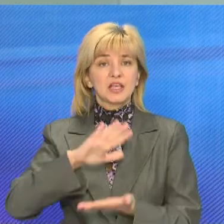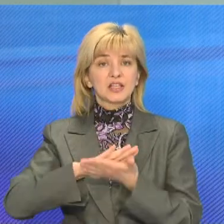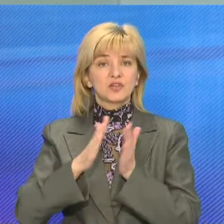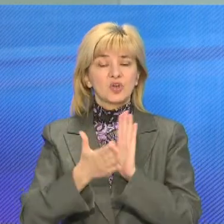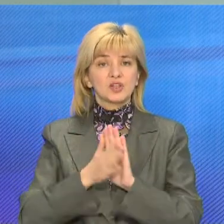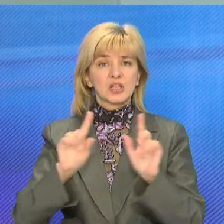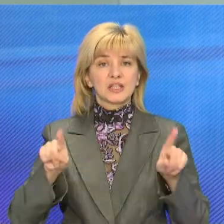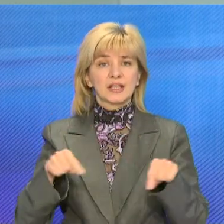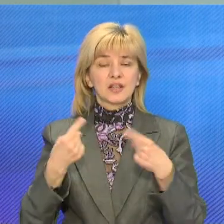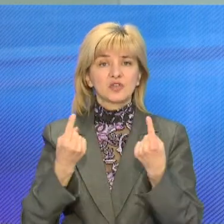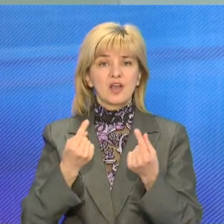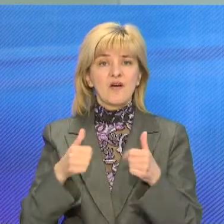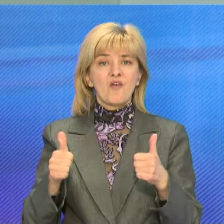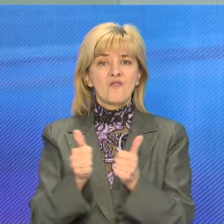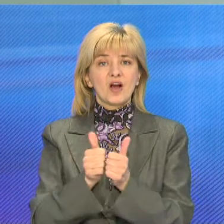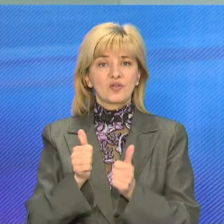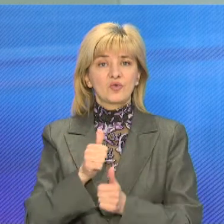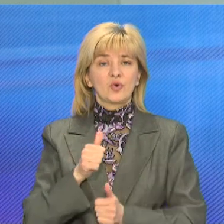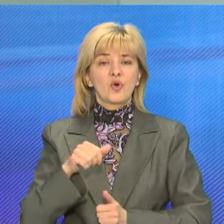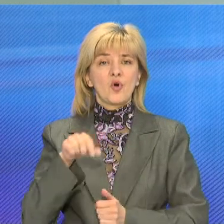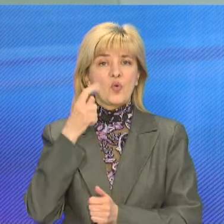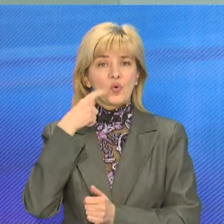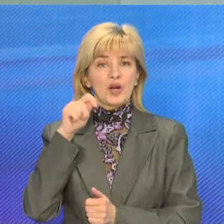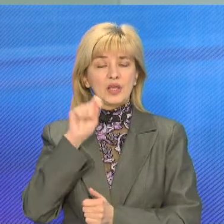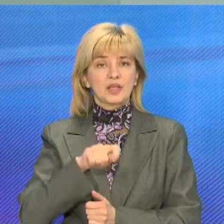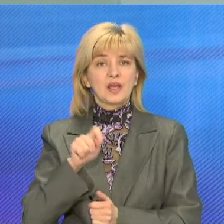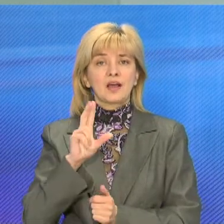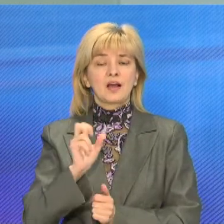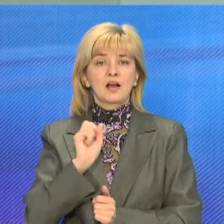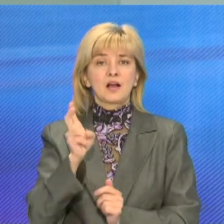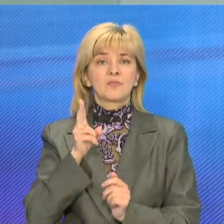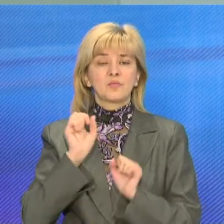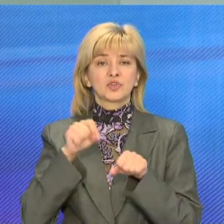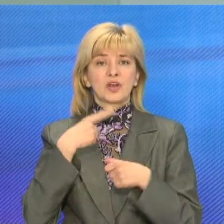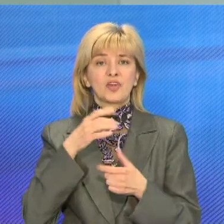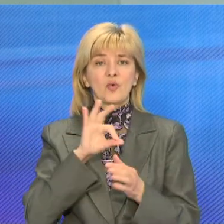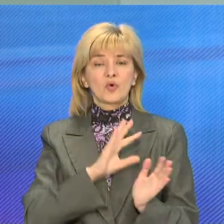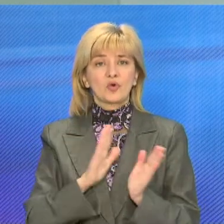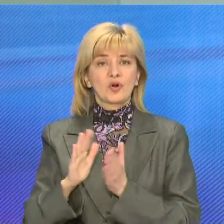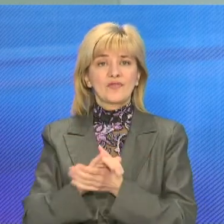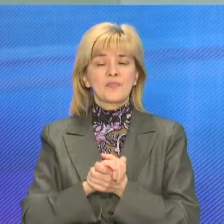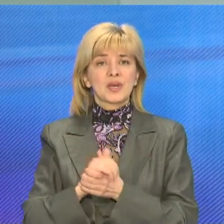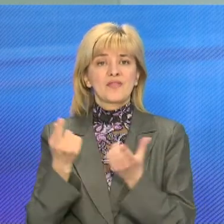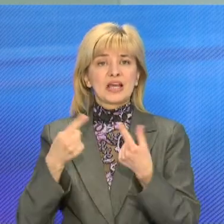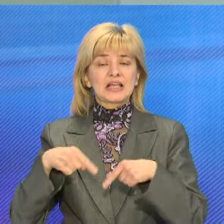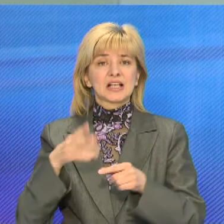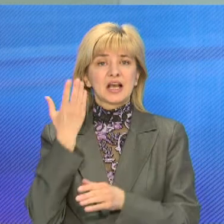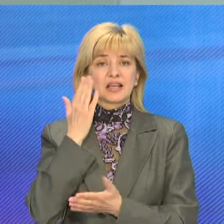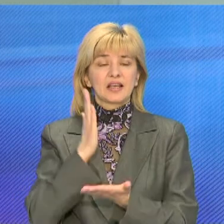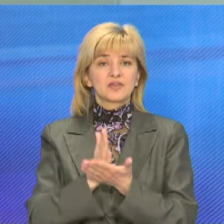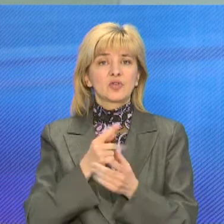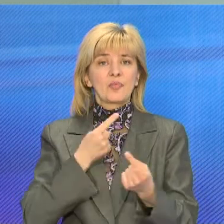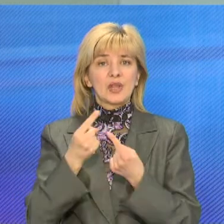ситуации создаются вокруг Украины. Ну, как можно говорить о урегулировании мирного кризиса, когда идет переговорный процесс, а